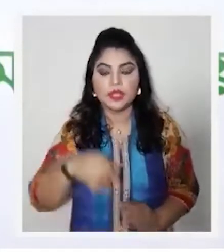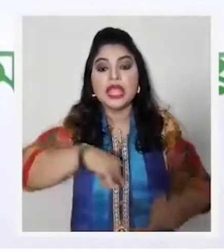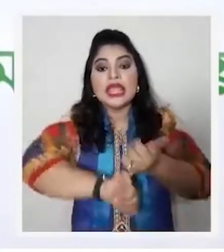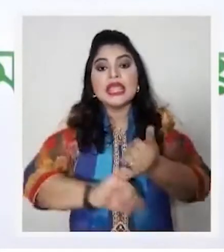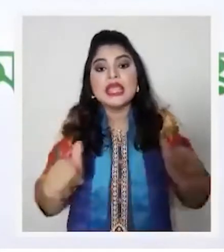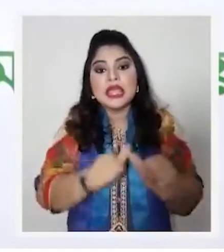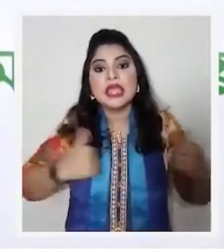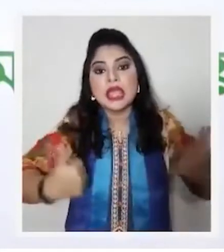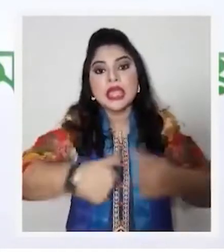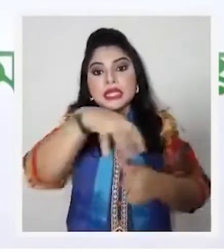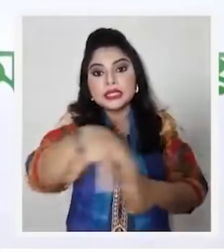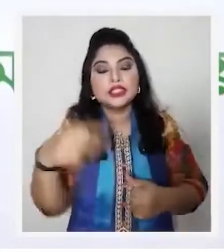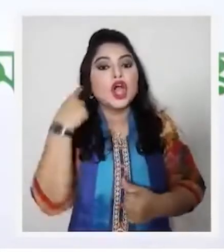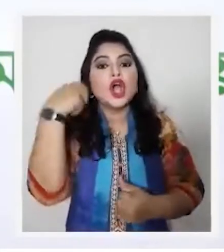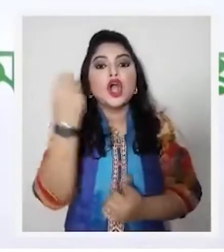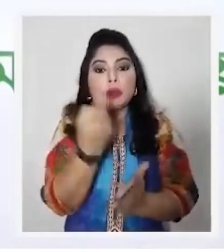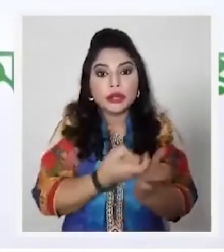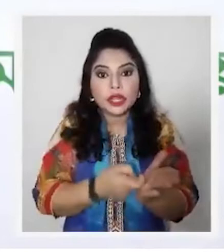717,212 জন।